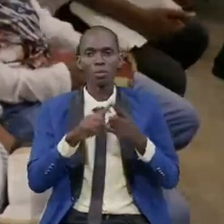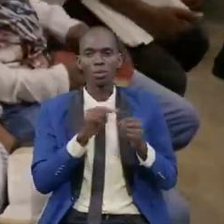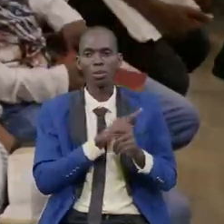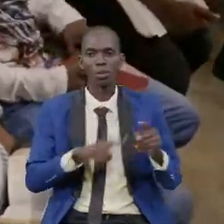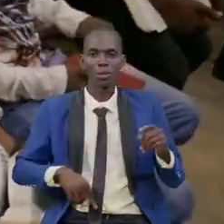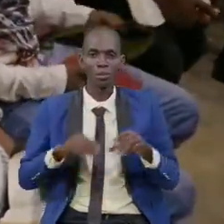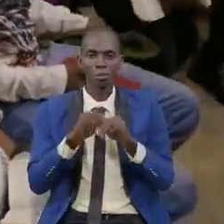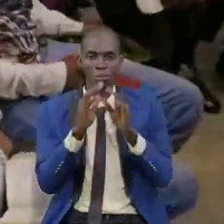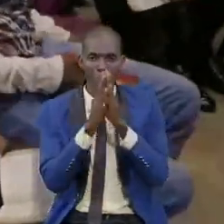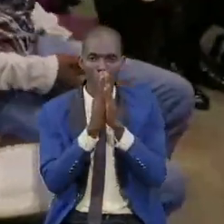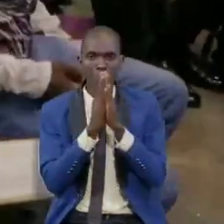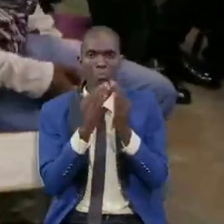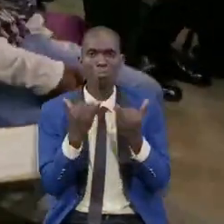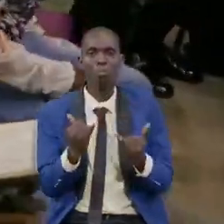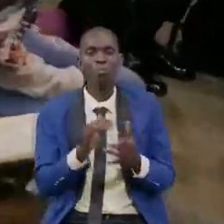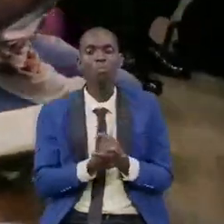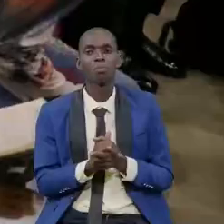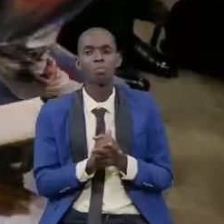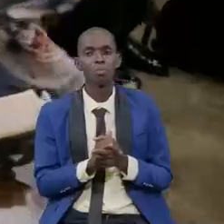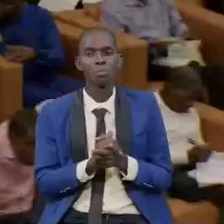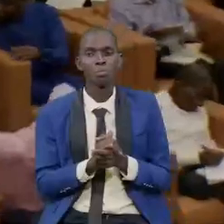Seigneur, parlons Seigneur.